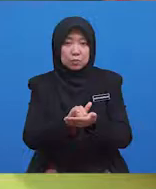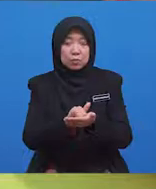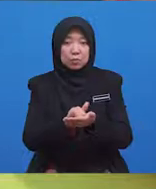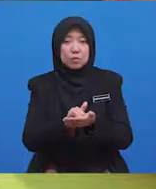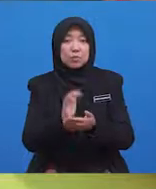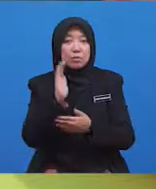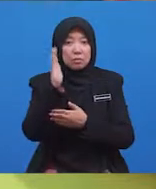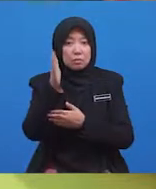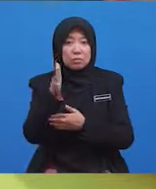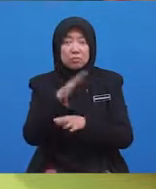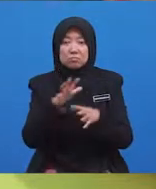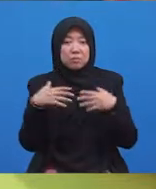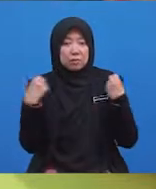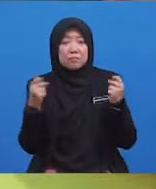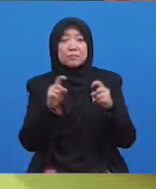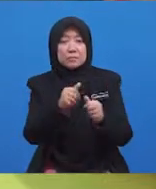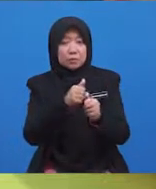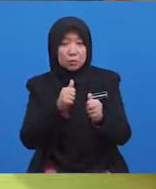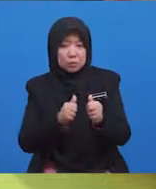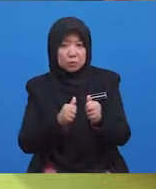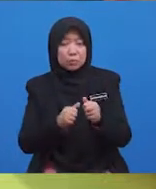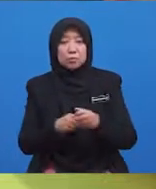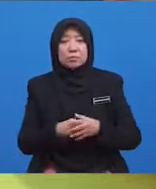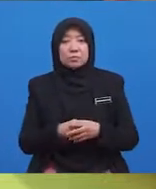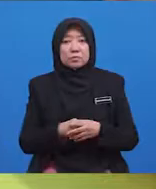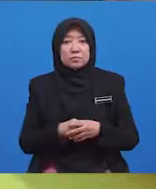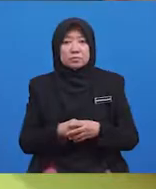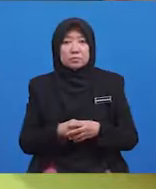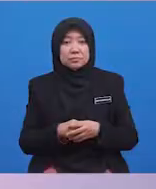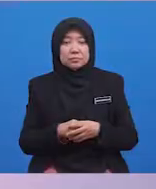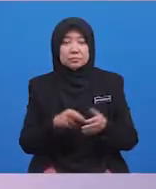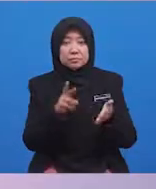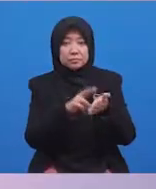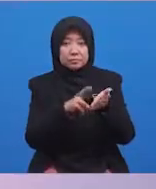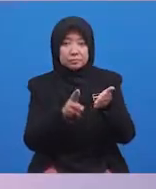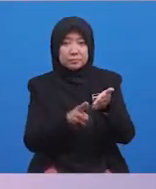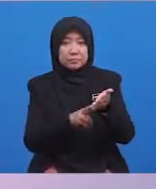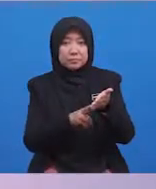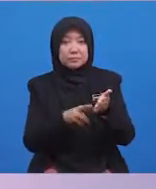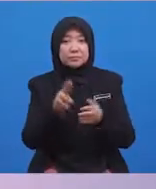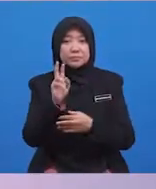kesihatan, perlulah dijauhi sama sekali. Rangkap ketiga.